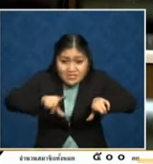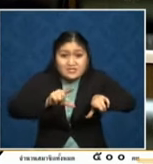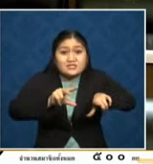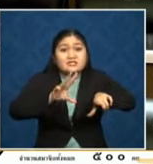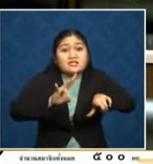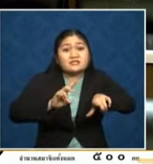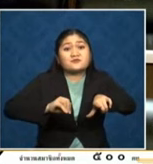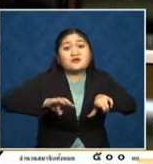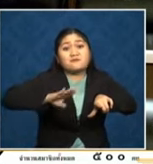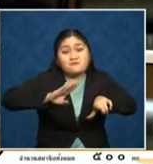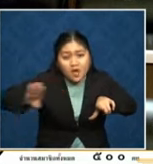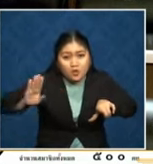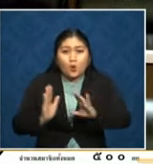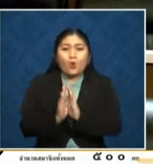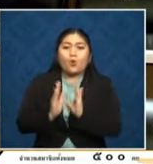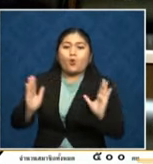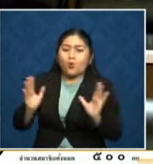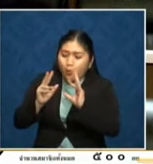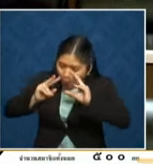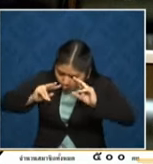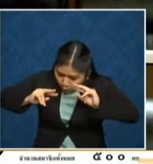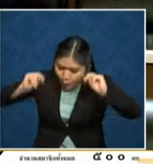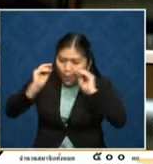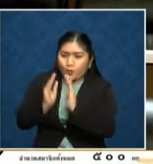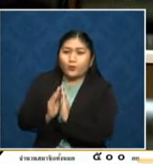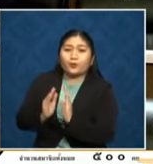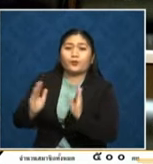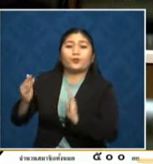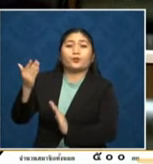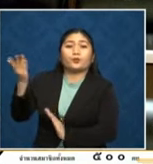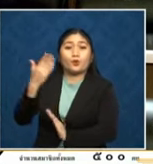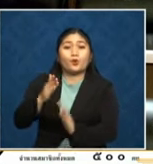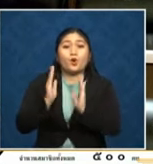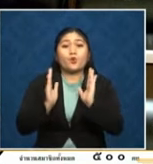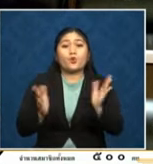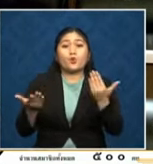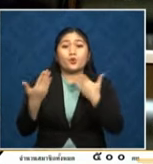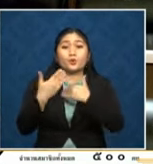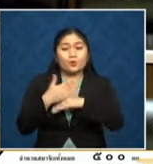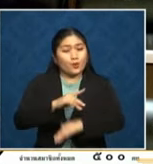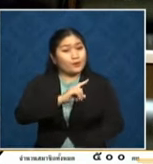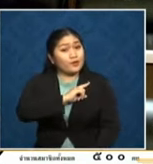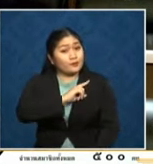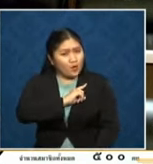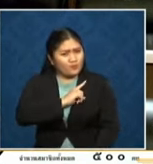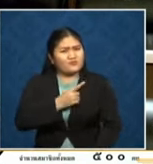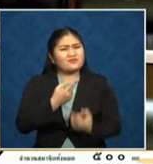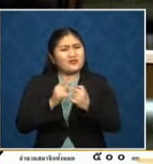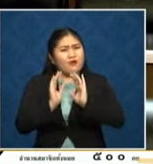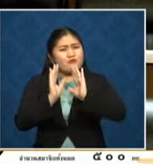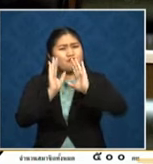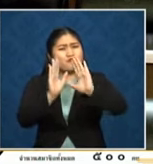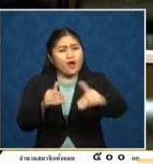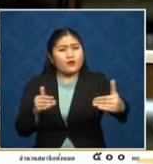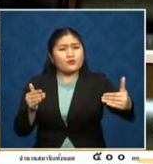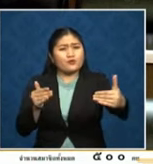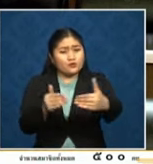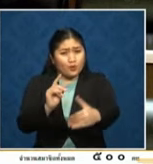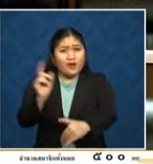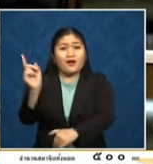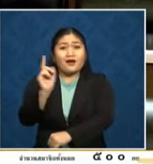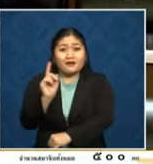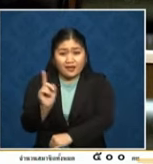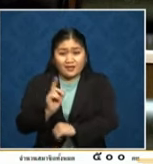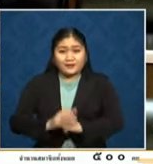ก็ขอบคุณท่านนายกและผู้มีส่วนเกี่ยวข้องครับแต่ฝากท่านประธานไปถึงท่านนายกและคณะอีกท่านรัฐมนตรีว่า